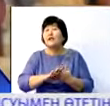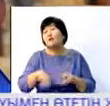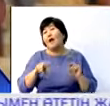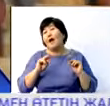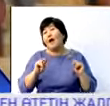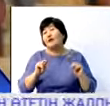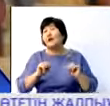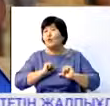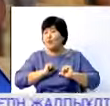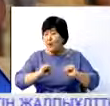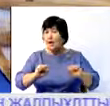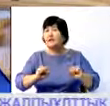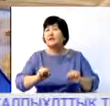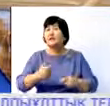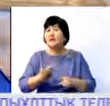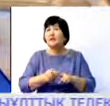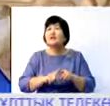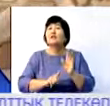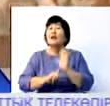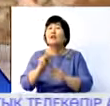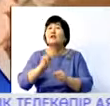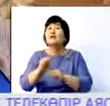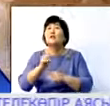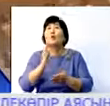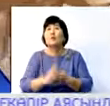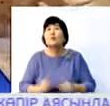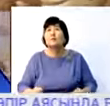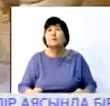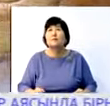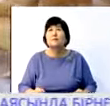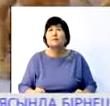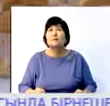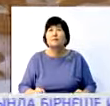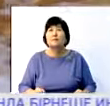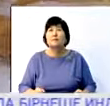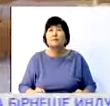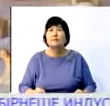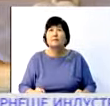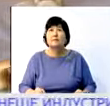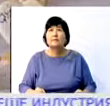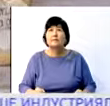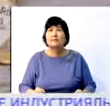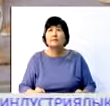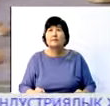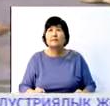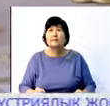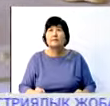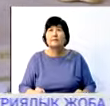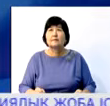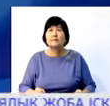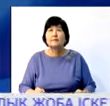адалдықтың, батылдық пен мейірімділіктің дәнін егіп отыр. Тәжмұрат Әлжан, Алмат Меңдібаев, Қанат Махамбет, Қызылорда телеарнасы, Арал ауданынан.